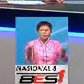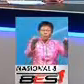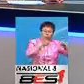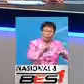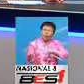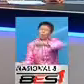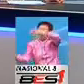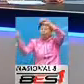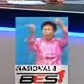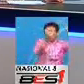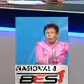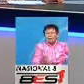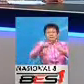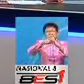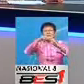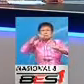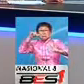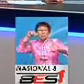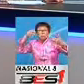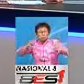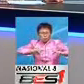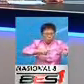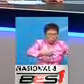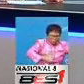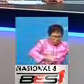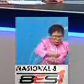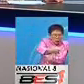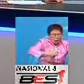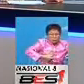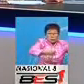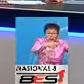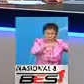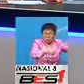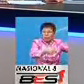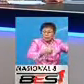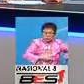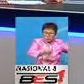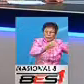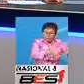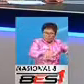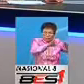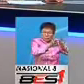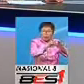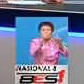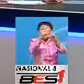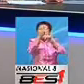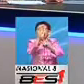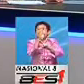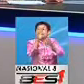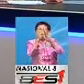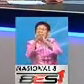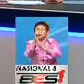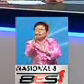Fenomena ombak pasang besar sejak semalam itu juga turut menyebabkan jalan yang menjadi laluan utama penduduk ke Bandar Dungun di Pantai Sura Dungun